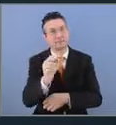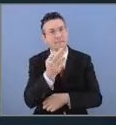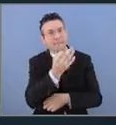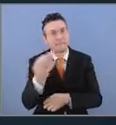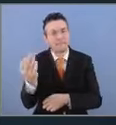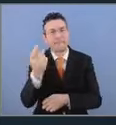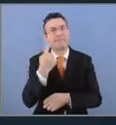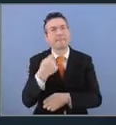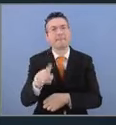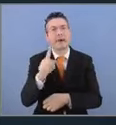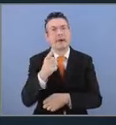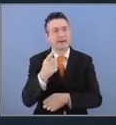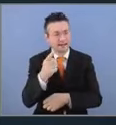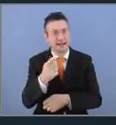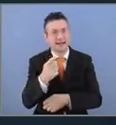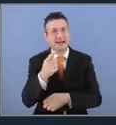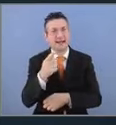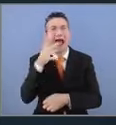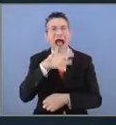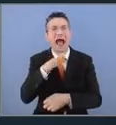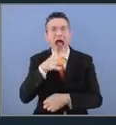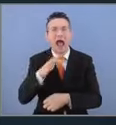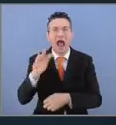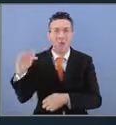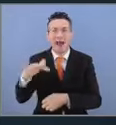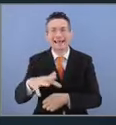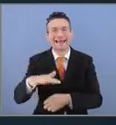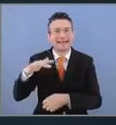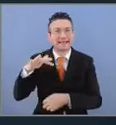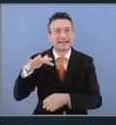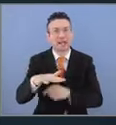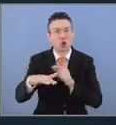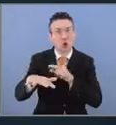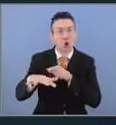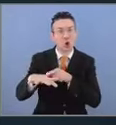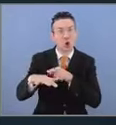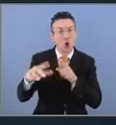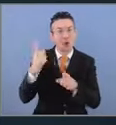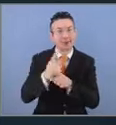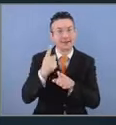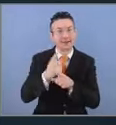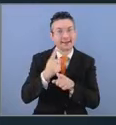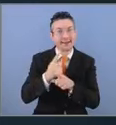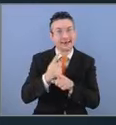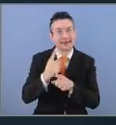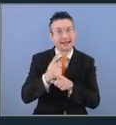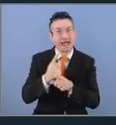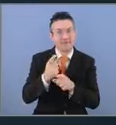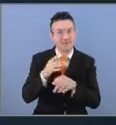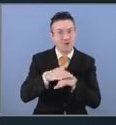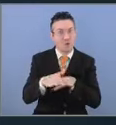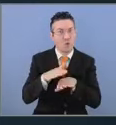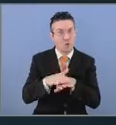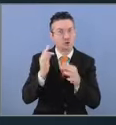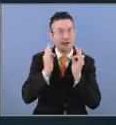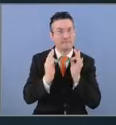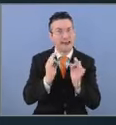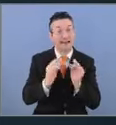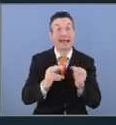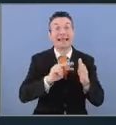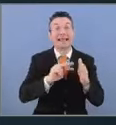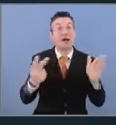all'approvvigionamento idrico. Aumentare le tecnologie significa ottimizzare anche questi tipi di